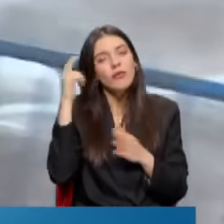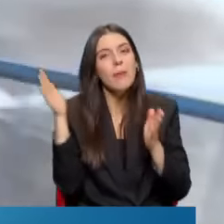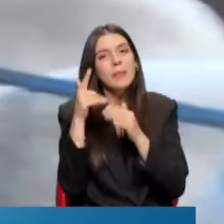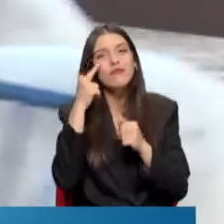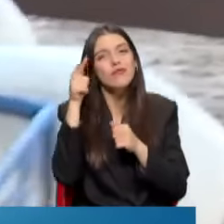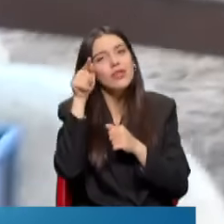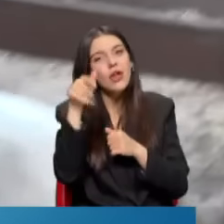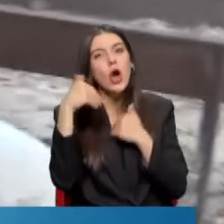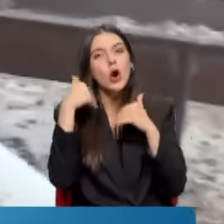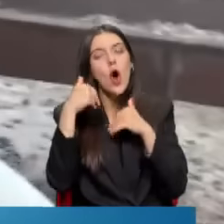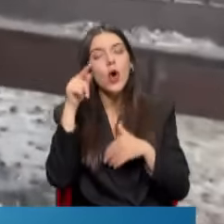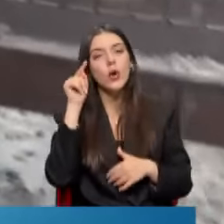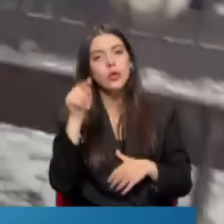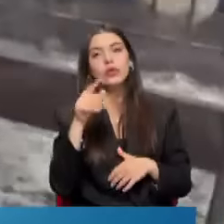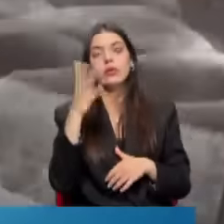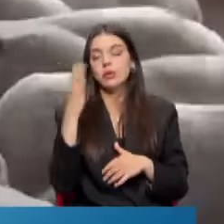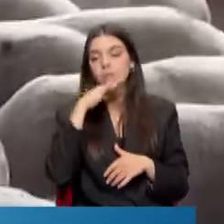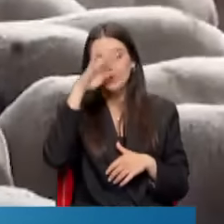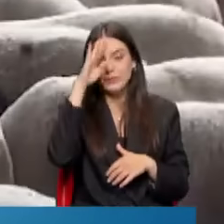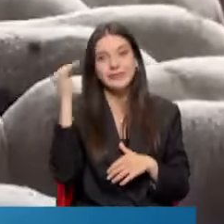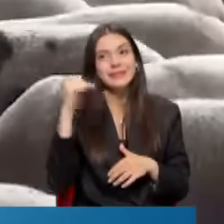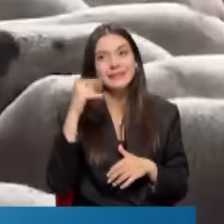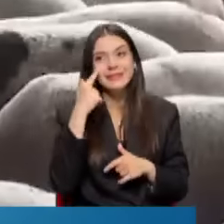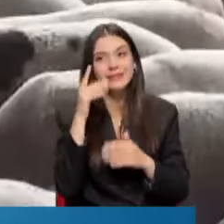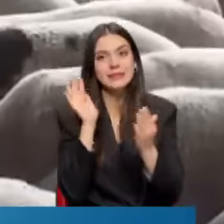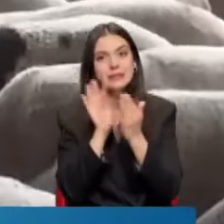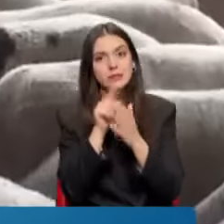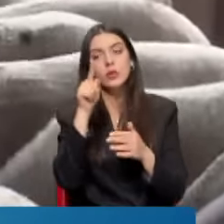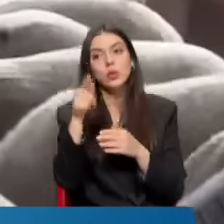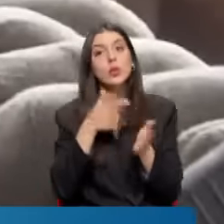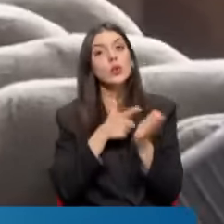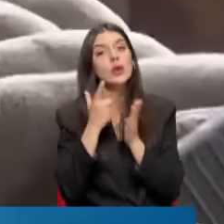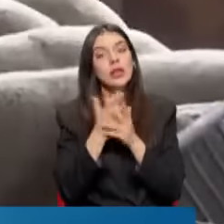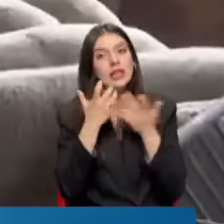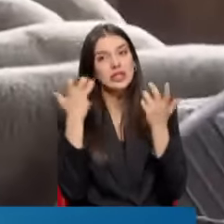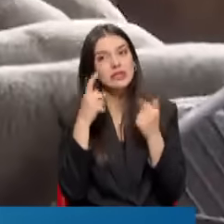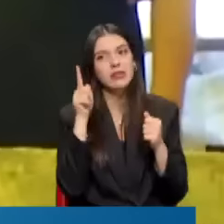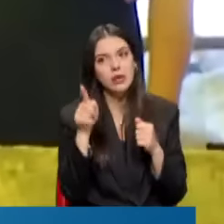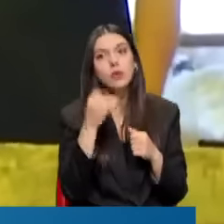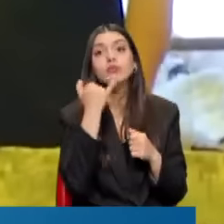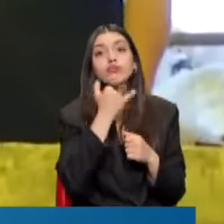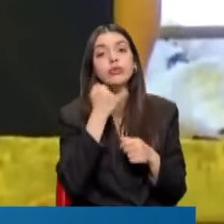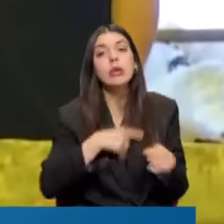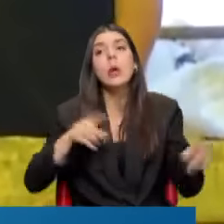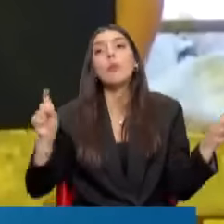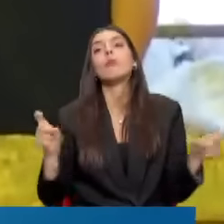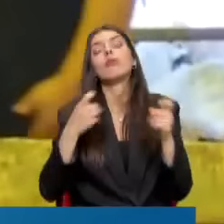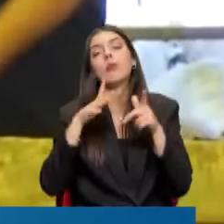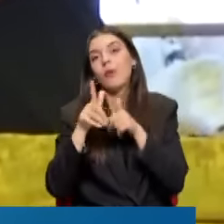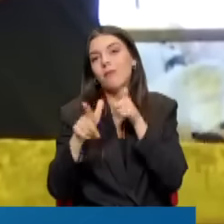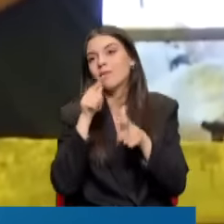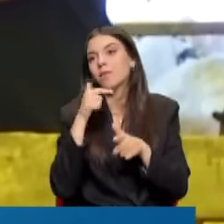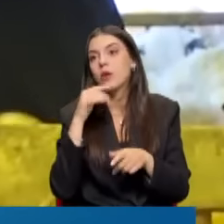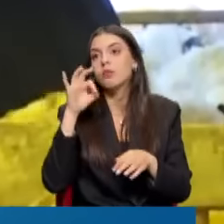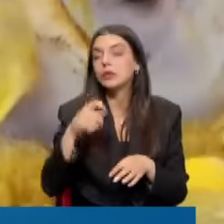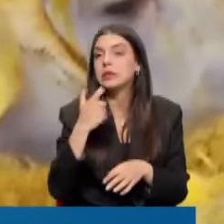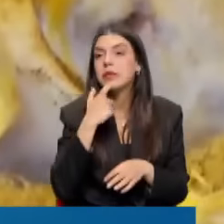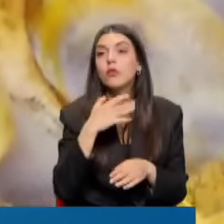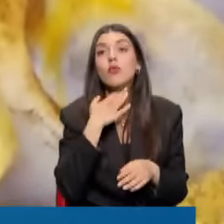ama ırken Yayladan indiren Aydınlı üretici Süleyman sağkol da müşteri bulamamaktan yakındı Bu yıl Kurban